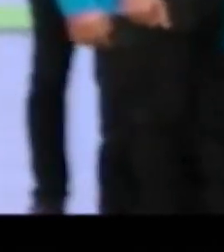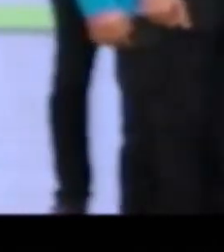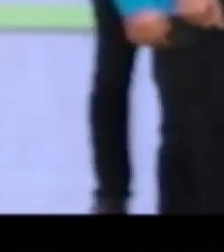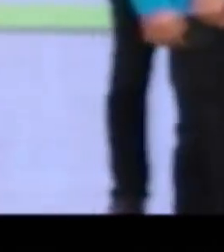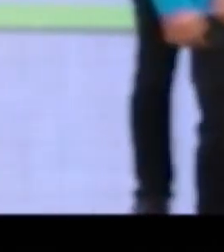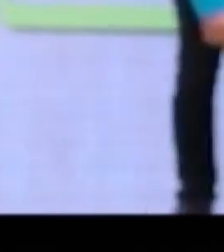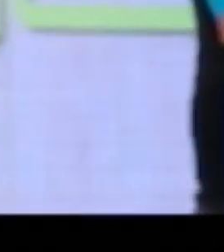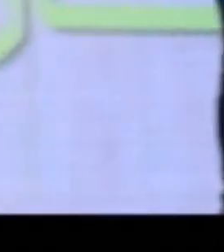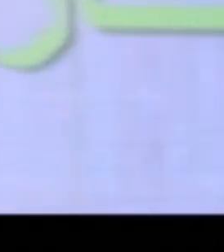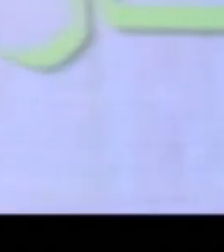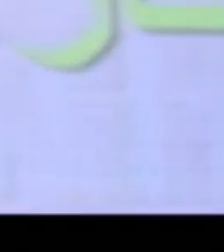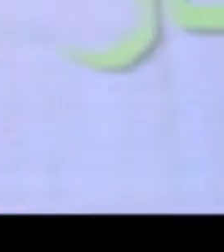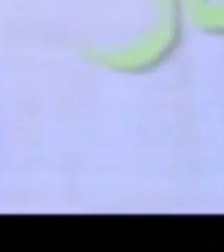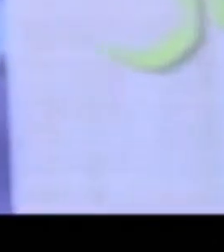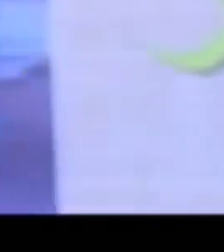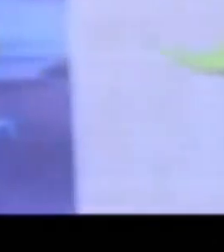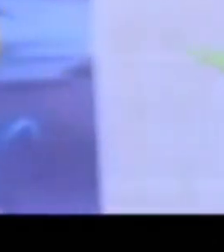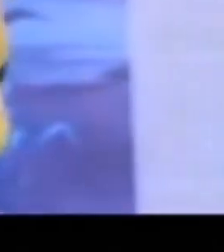من